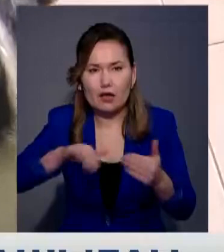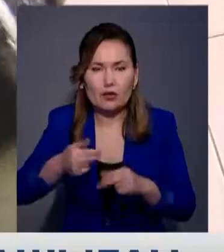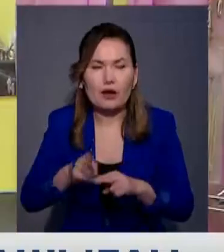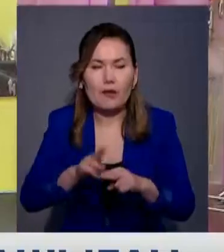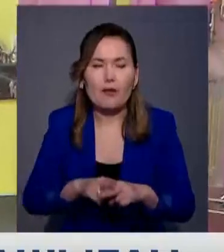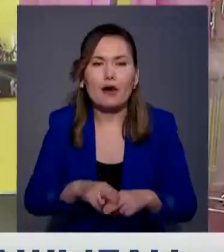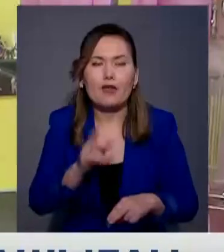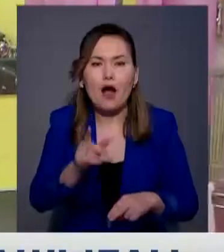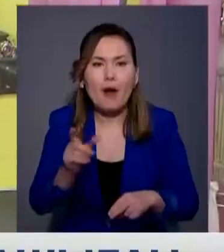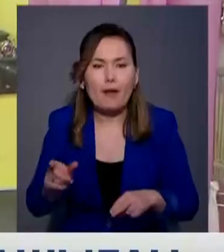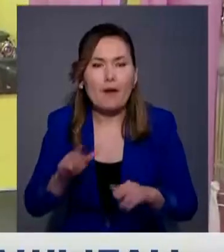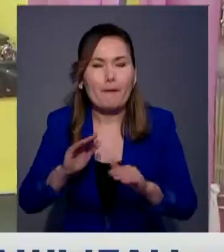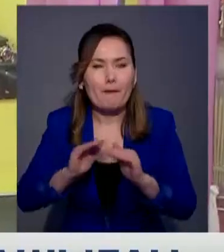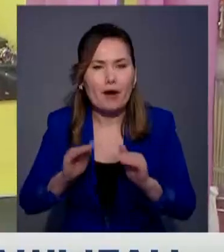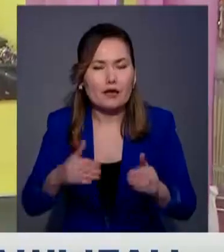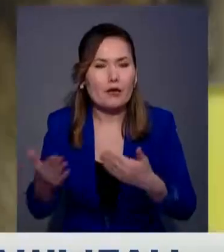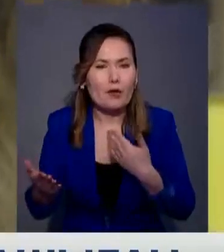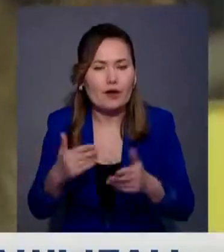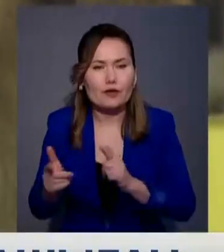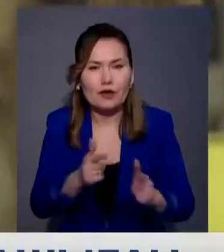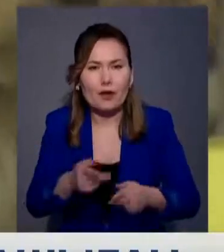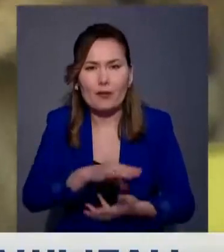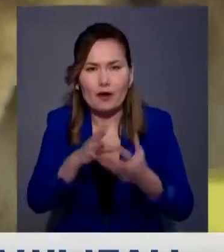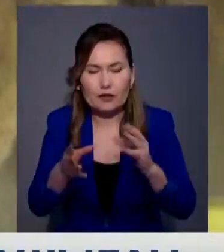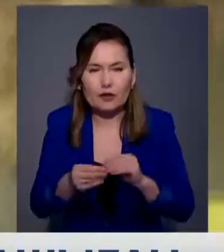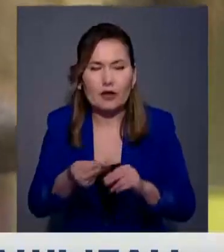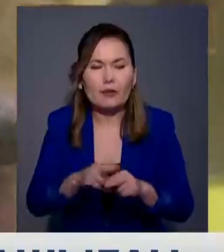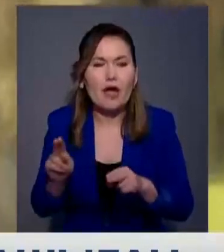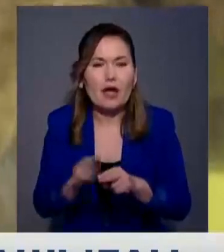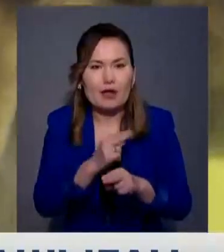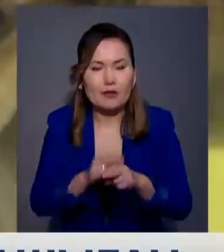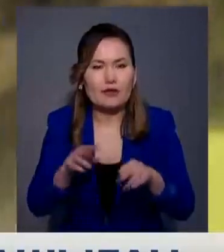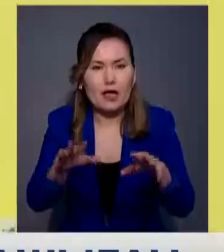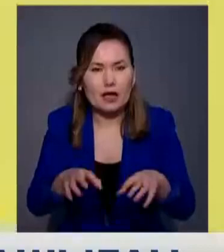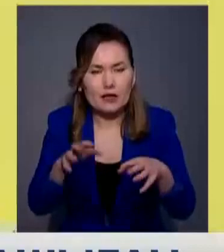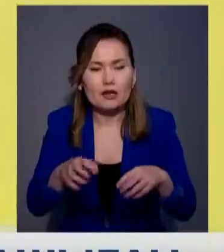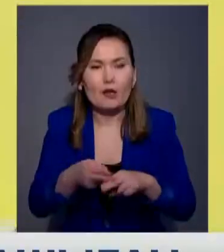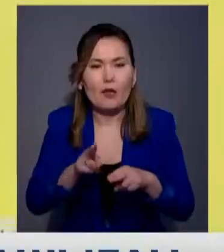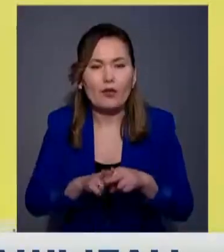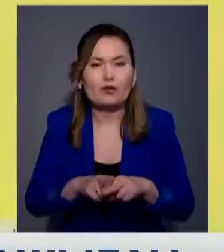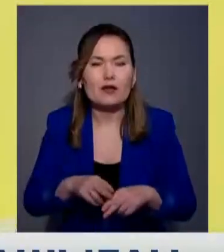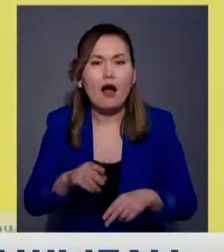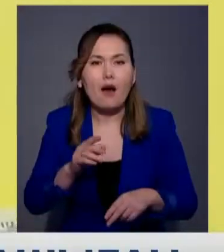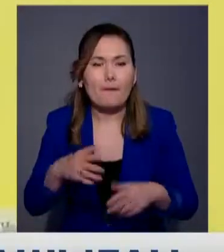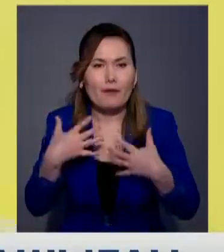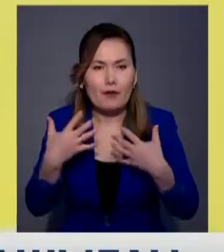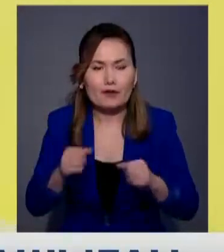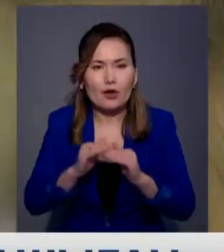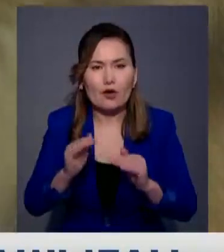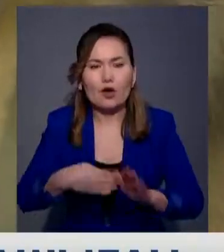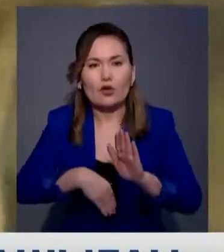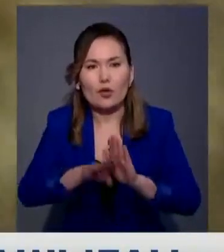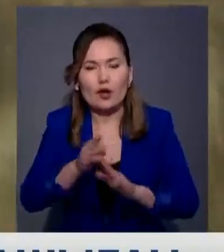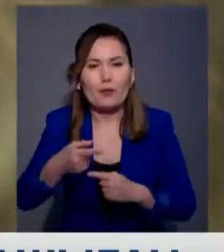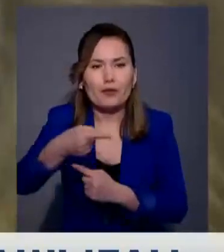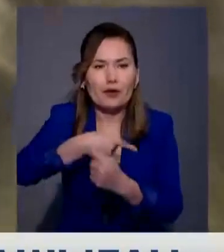балалармен байланыс жасауға дайын болады. Бұл Қазақстанда әлі дами қоймаған емдік шараның бір түрі. Жануармен бірге жаттығу балалардың қоршаған ортамен байланыс